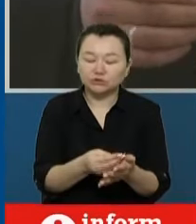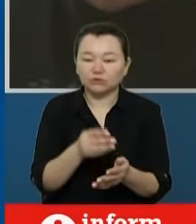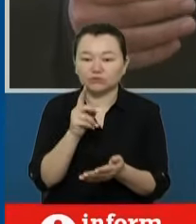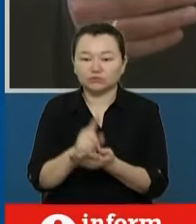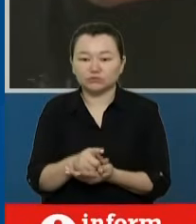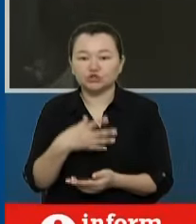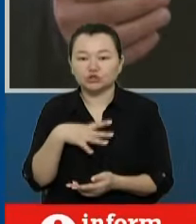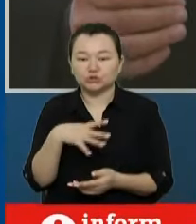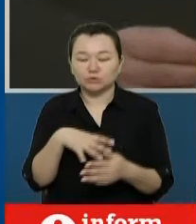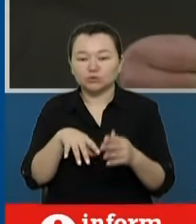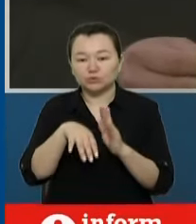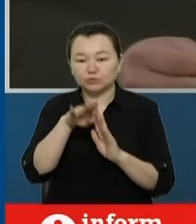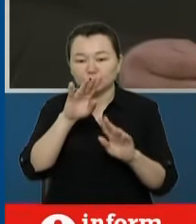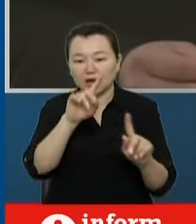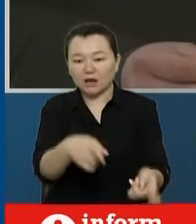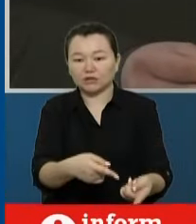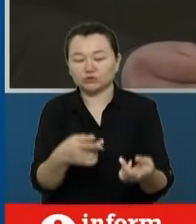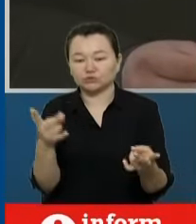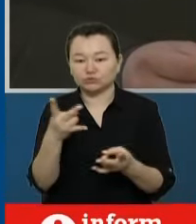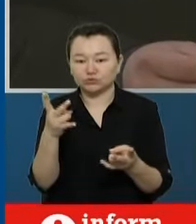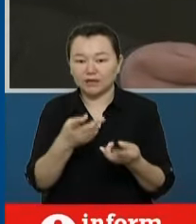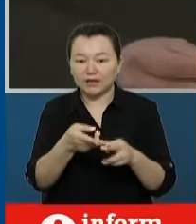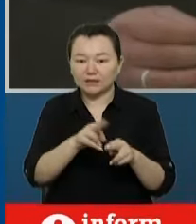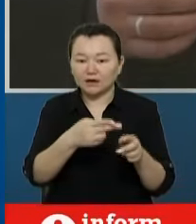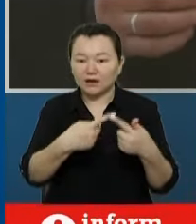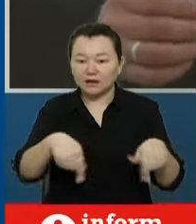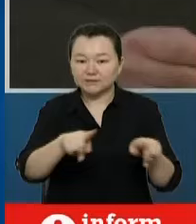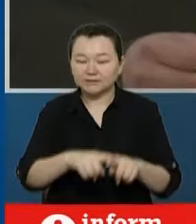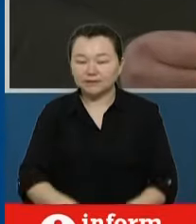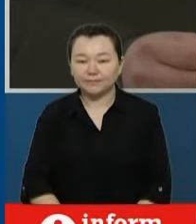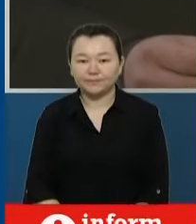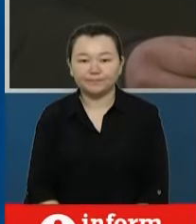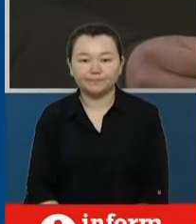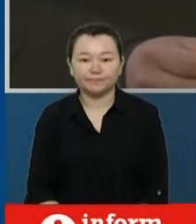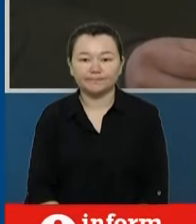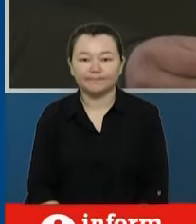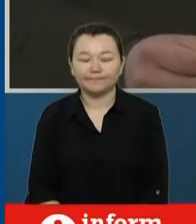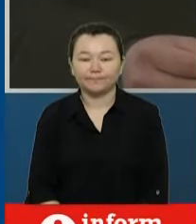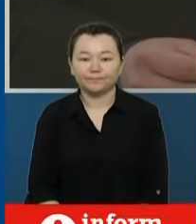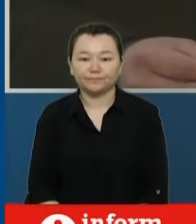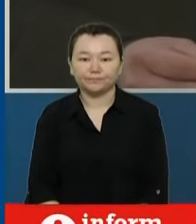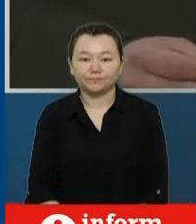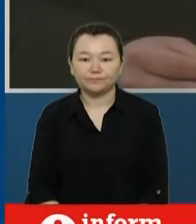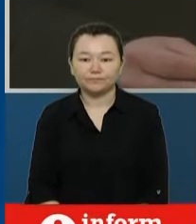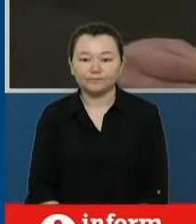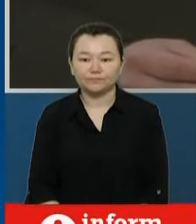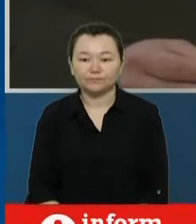гөрі шектеу әлдеқайда тиімдірек. Нұрболат Жаңабекұлы, Дидар Елеуов, Информбюро, Астана.